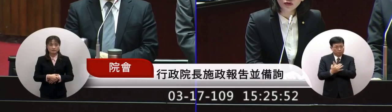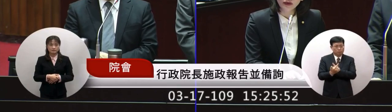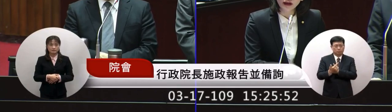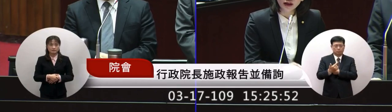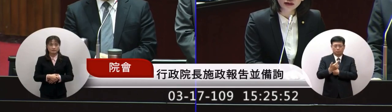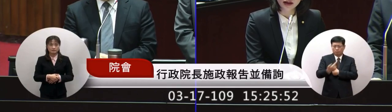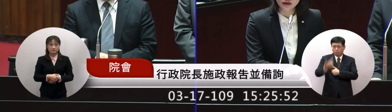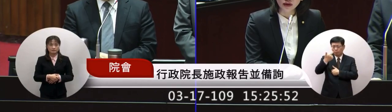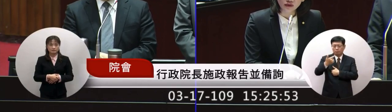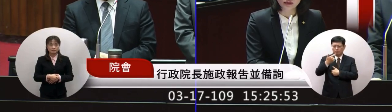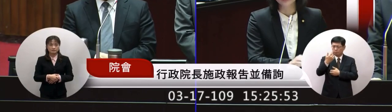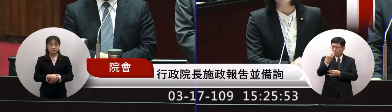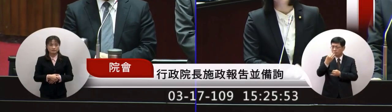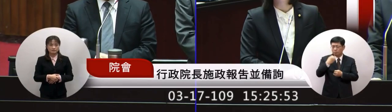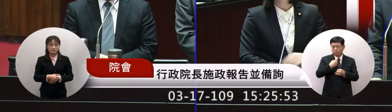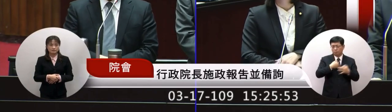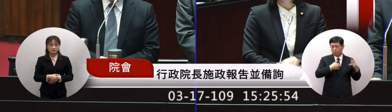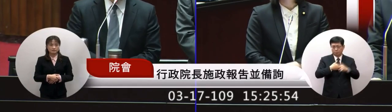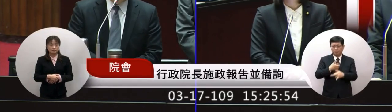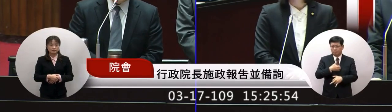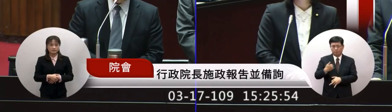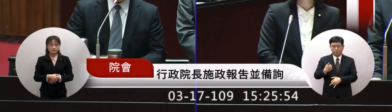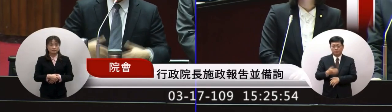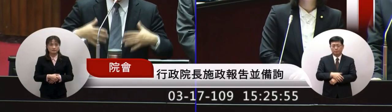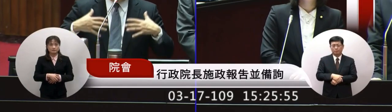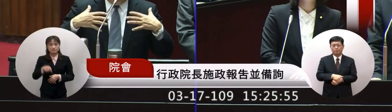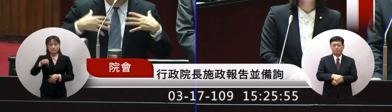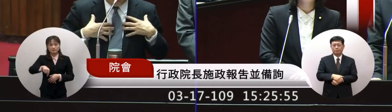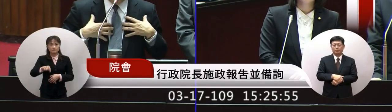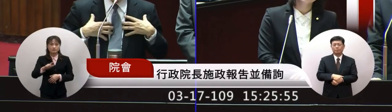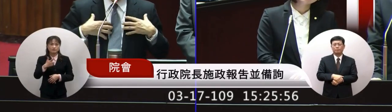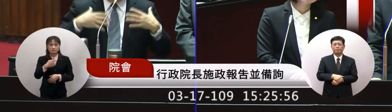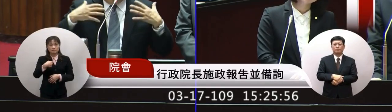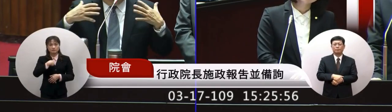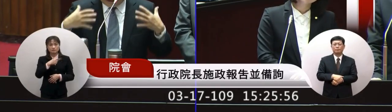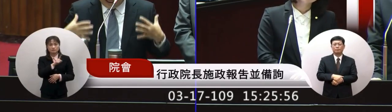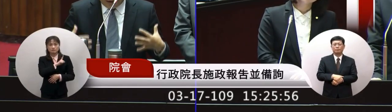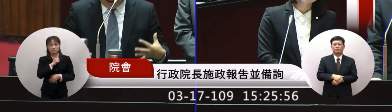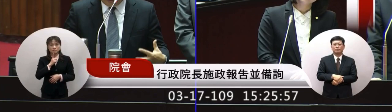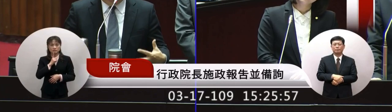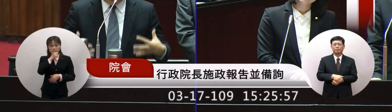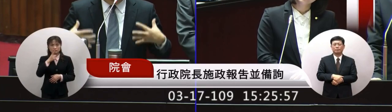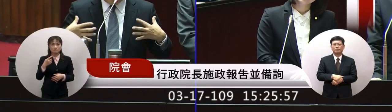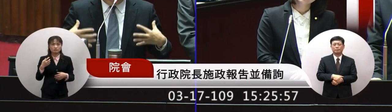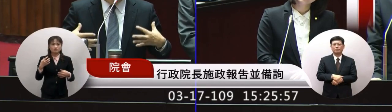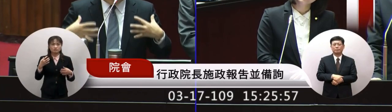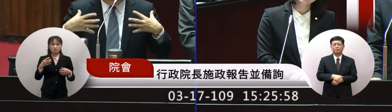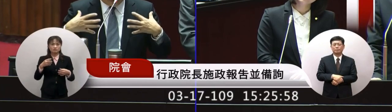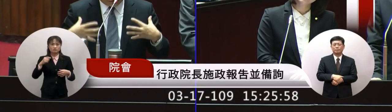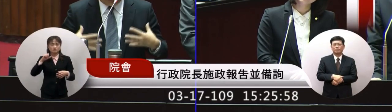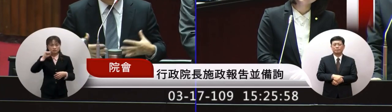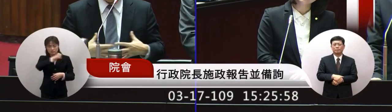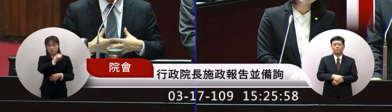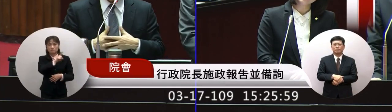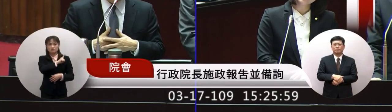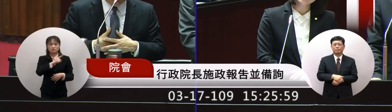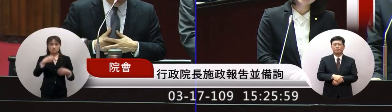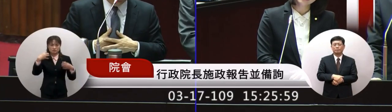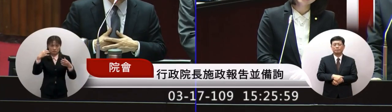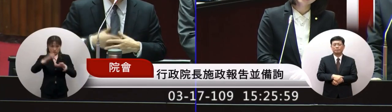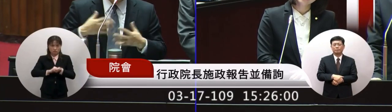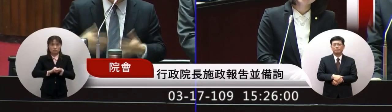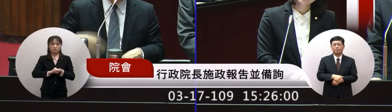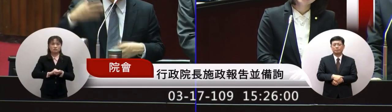你目标要接回我们的国人？ 因为这不是我台湾一个国家自己做决定就可